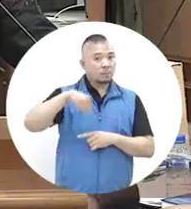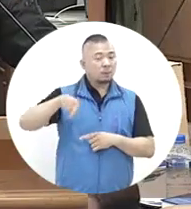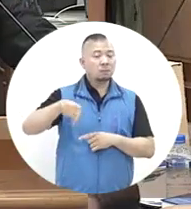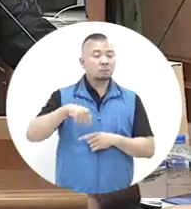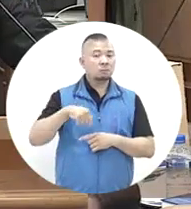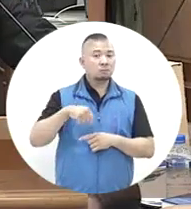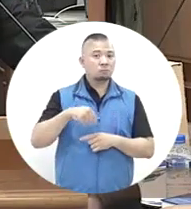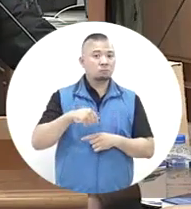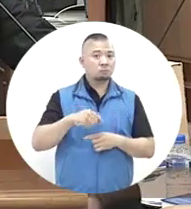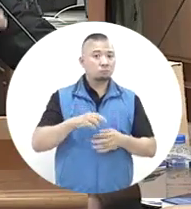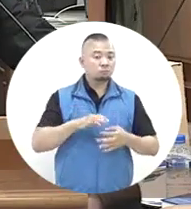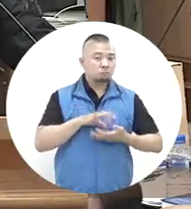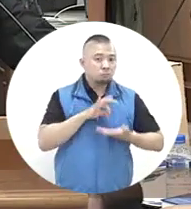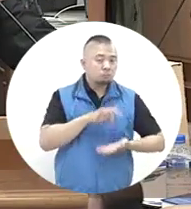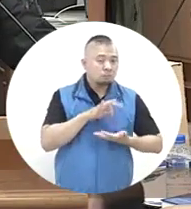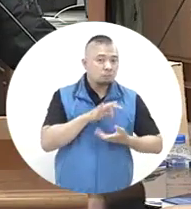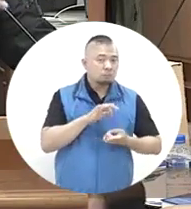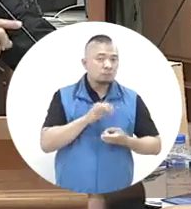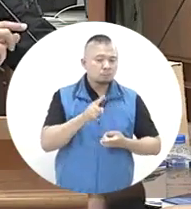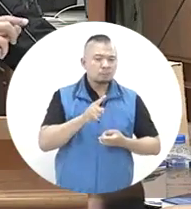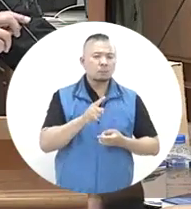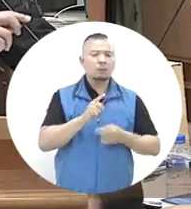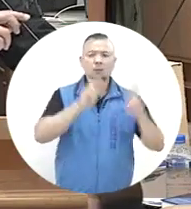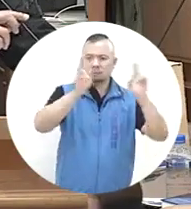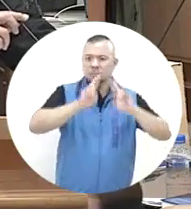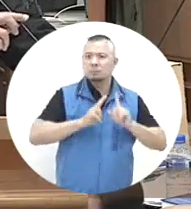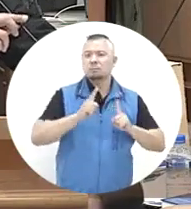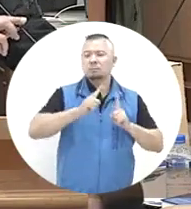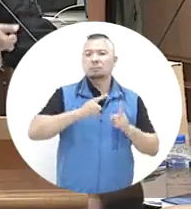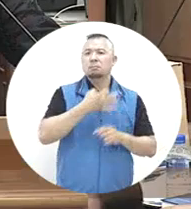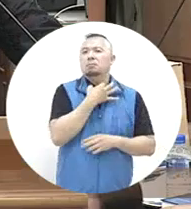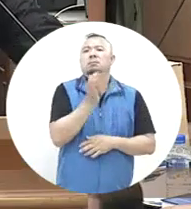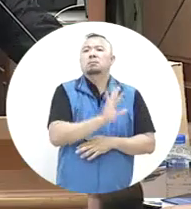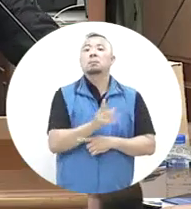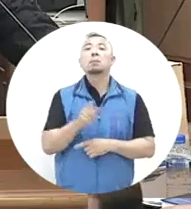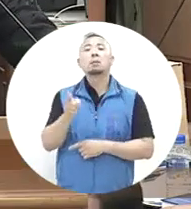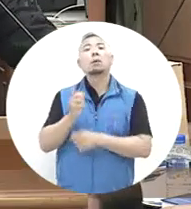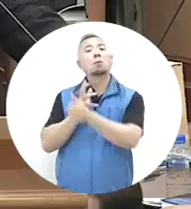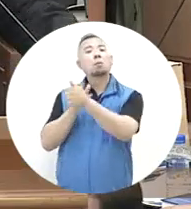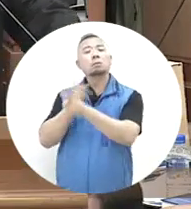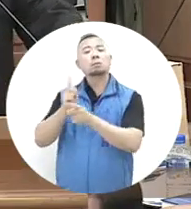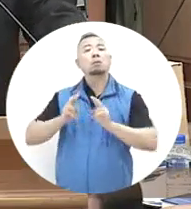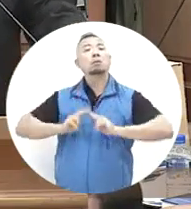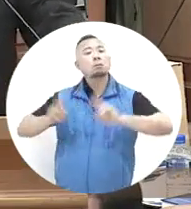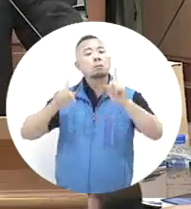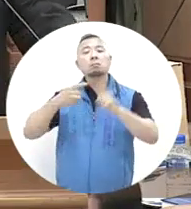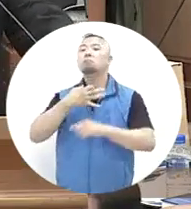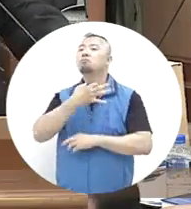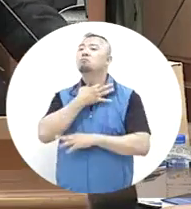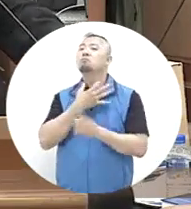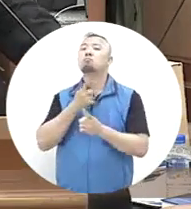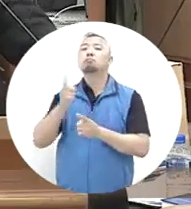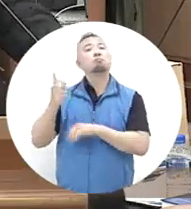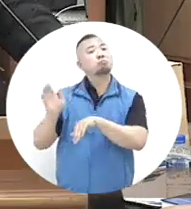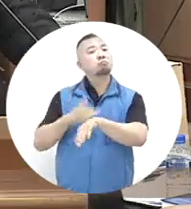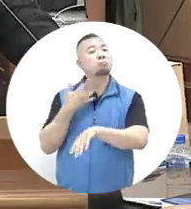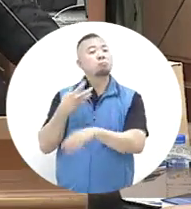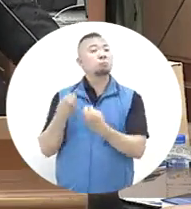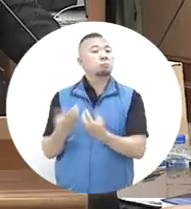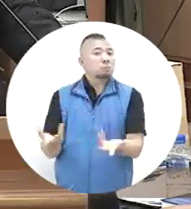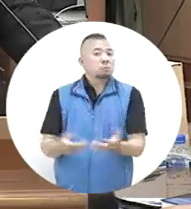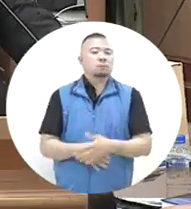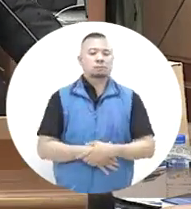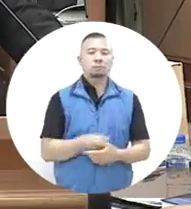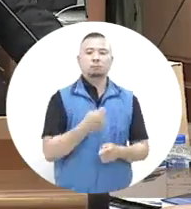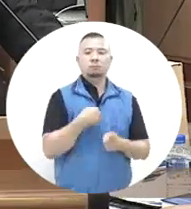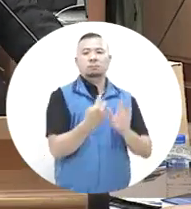要缺电，民众最关心的。 那你认为要怎样才可以不要缺电？ 好，我特别跟议员报告一下，中央在